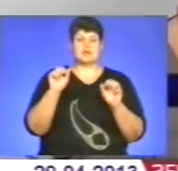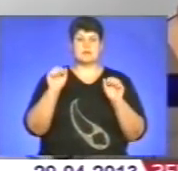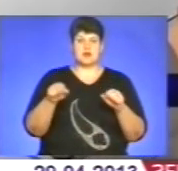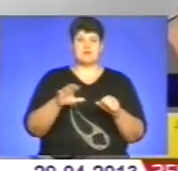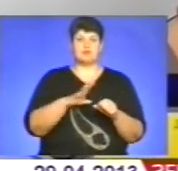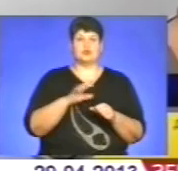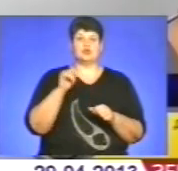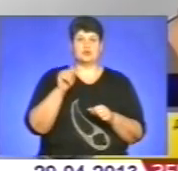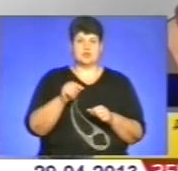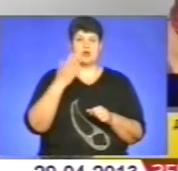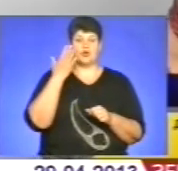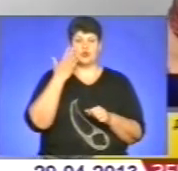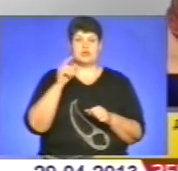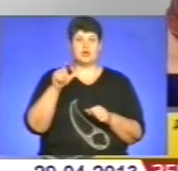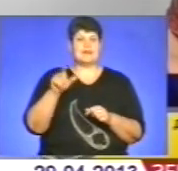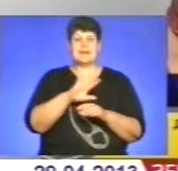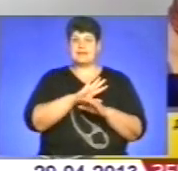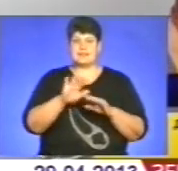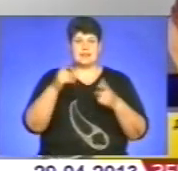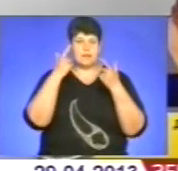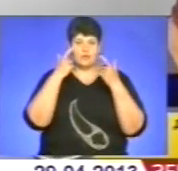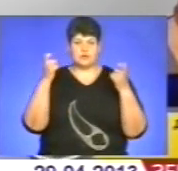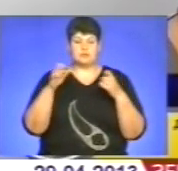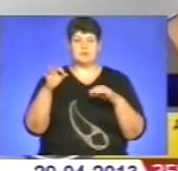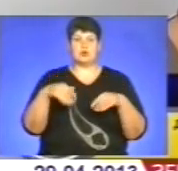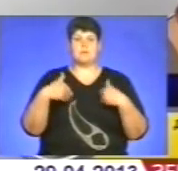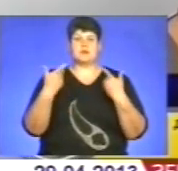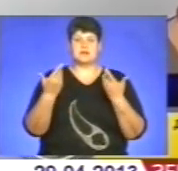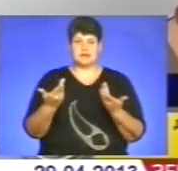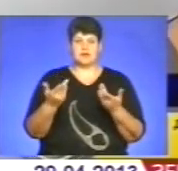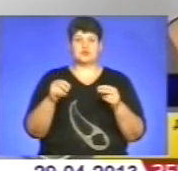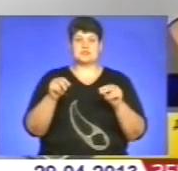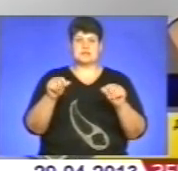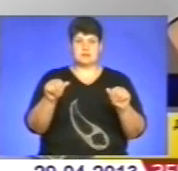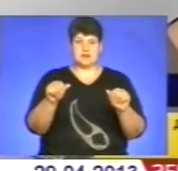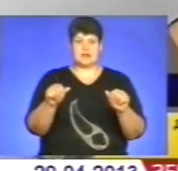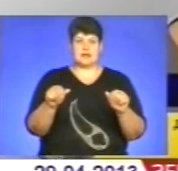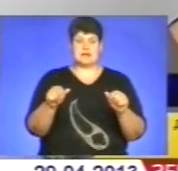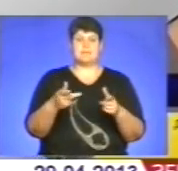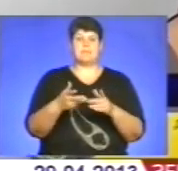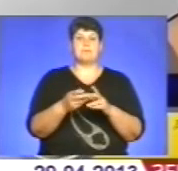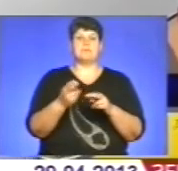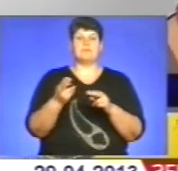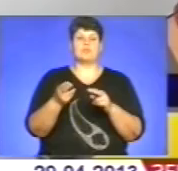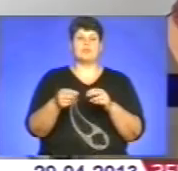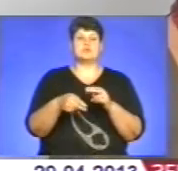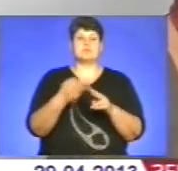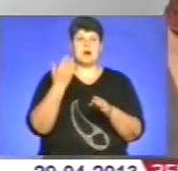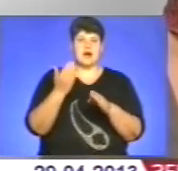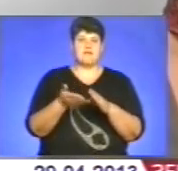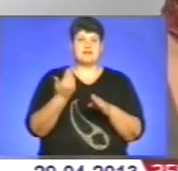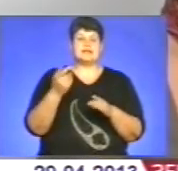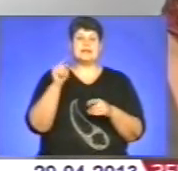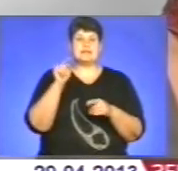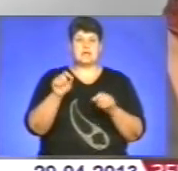відбулося тоді, коли людей не повідомили про передачу цієї землі і позбавили їх першочергового права на звернення про